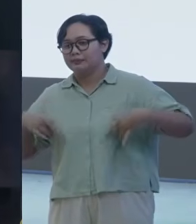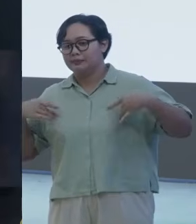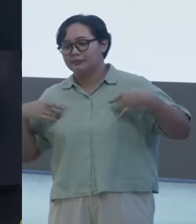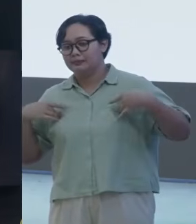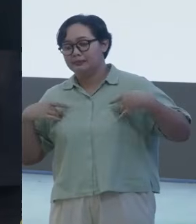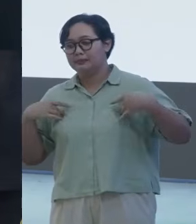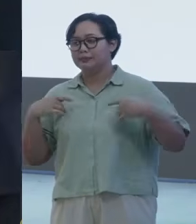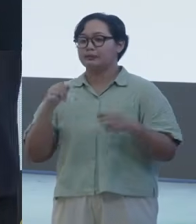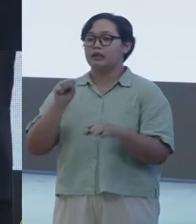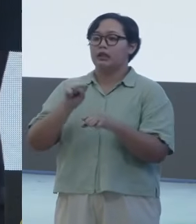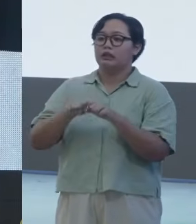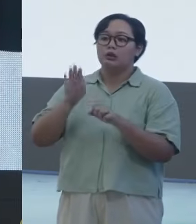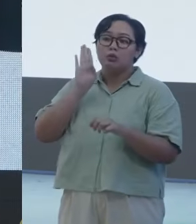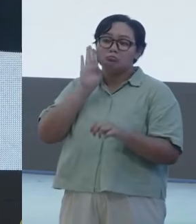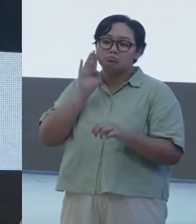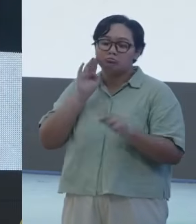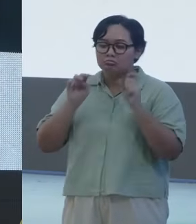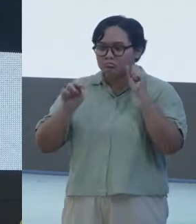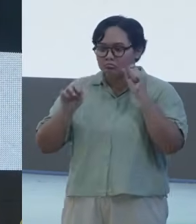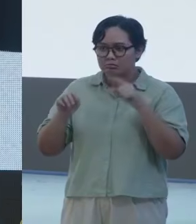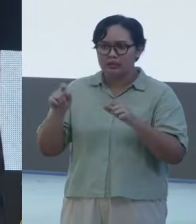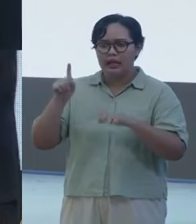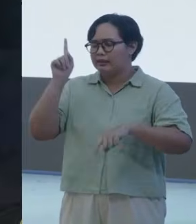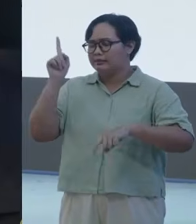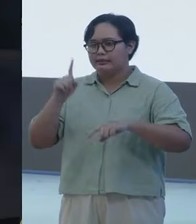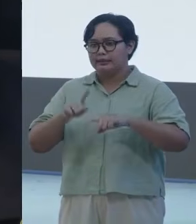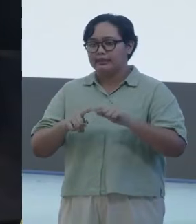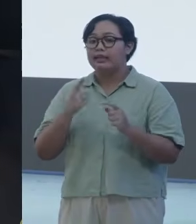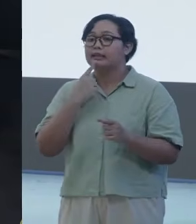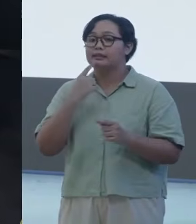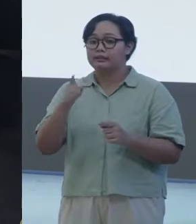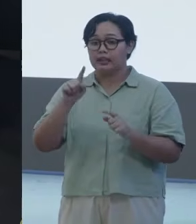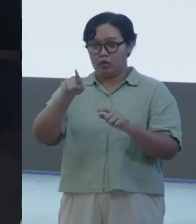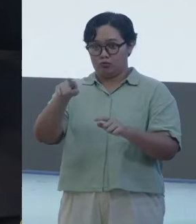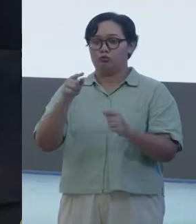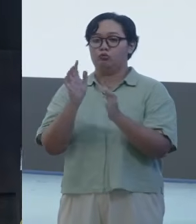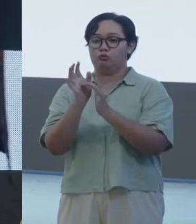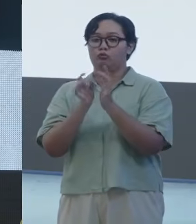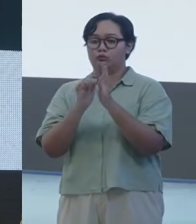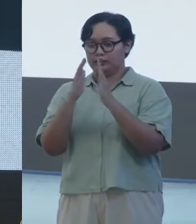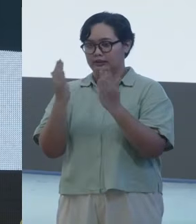pwedeng kine-claim nyo na kayo Kristiyano, pero kayo pasaway.